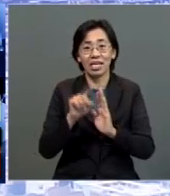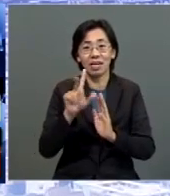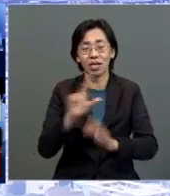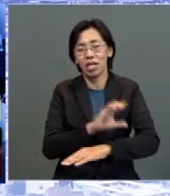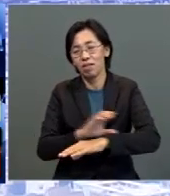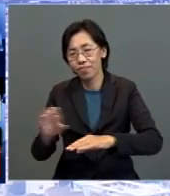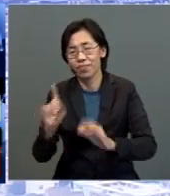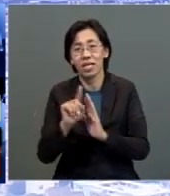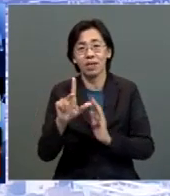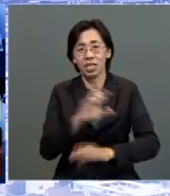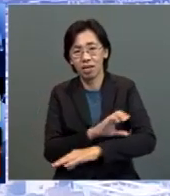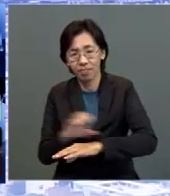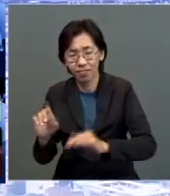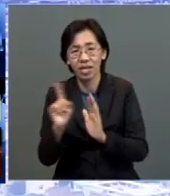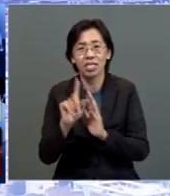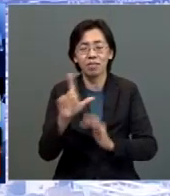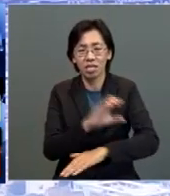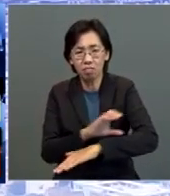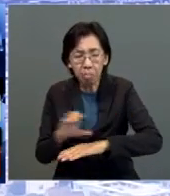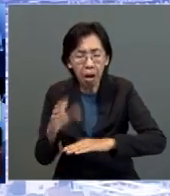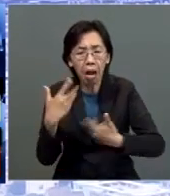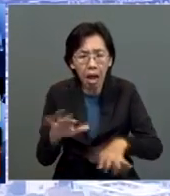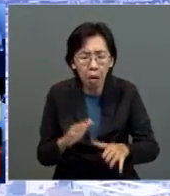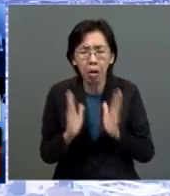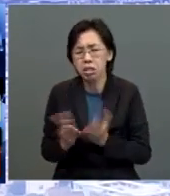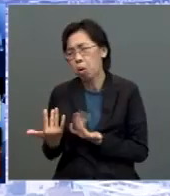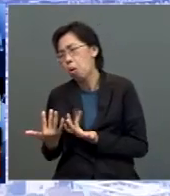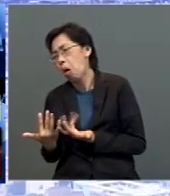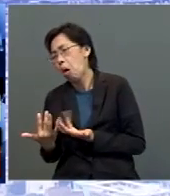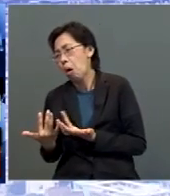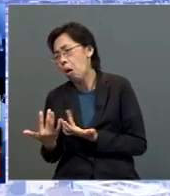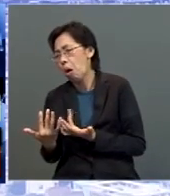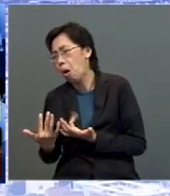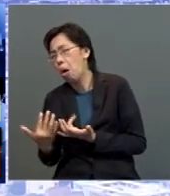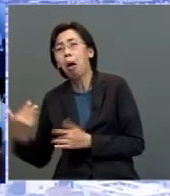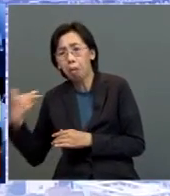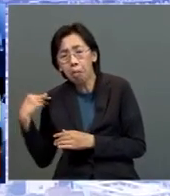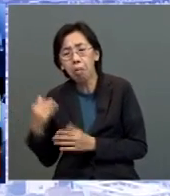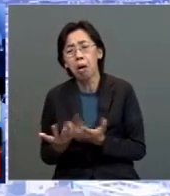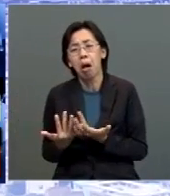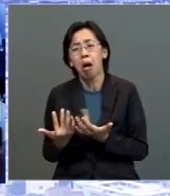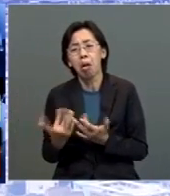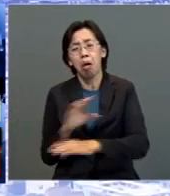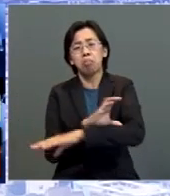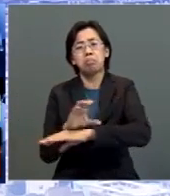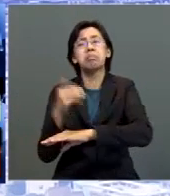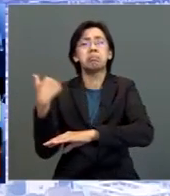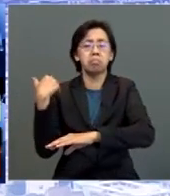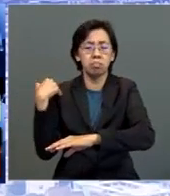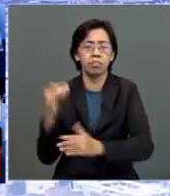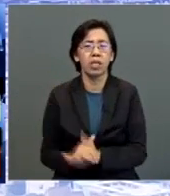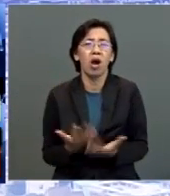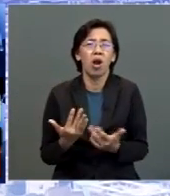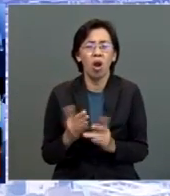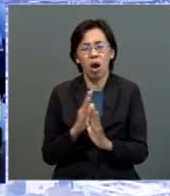ามนะครับแต่ก็ยังมีจำนวนของผู้โดยสารที่ต้องมารอขึ้นขบวนรถนะฮะแล้วต้องรอเข้